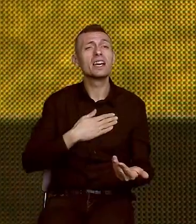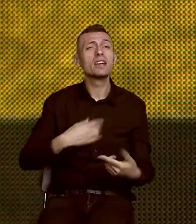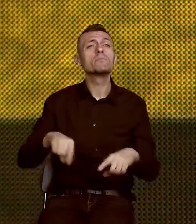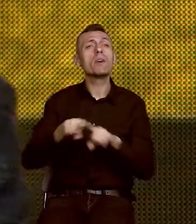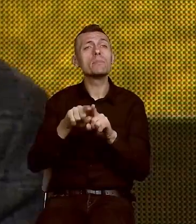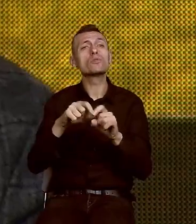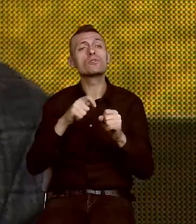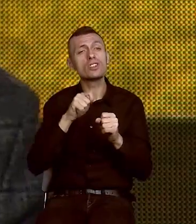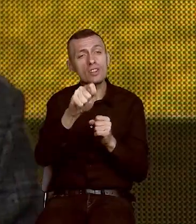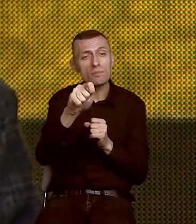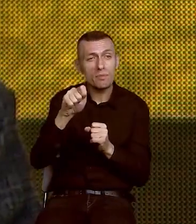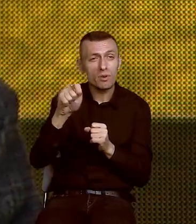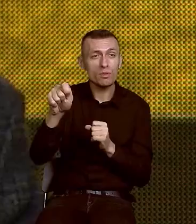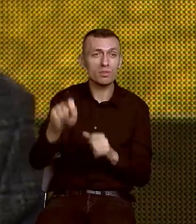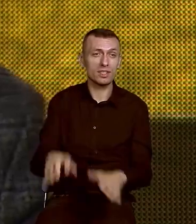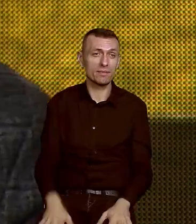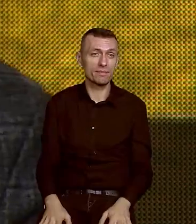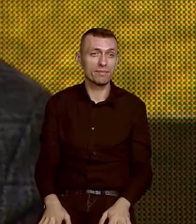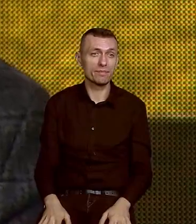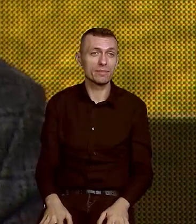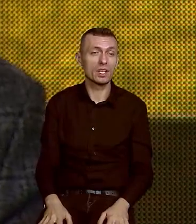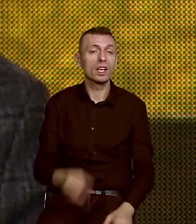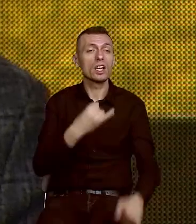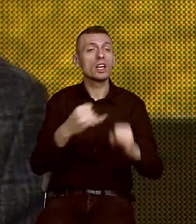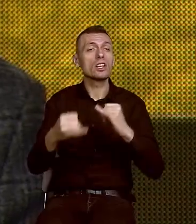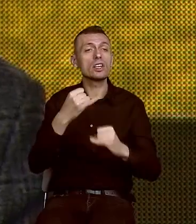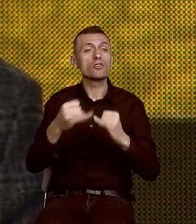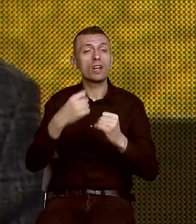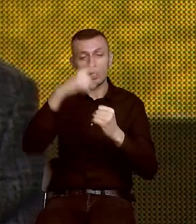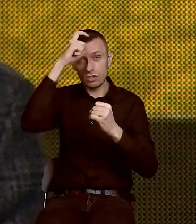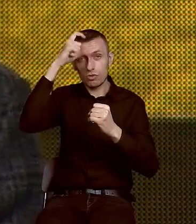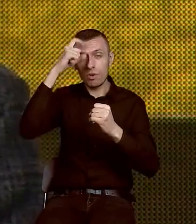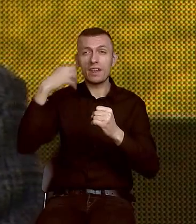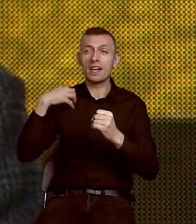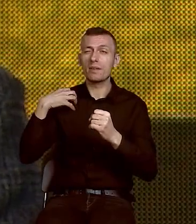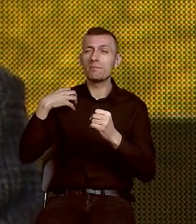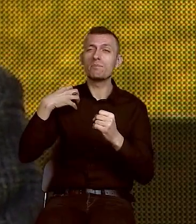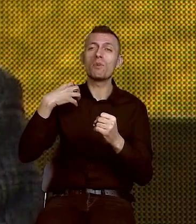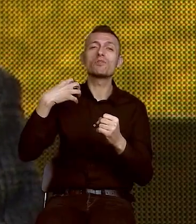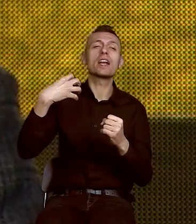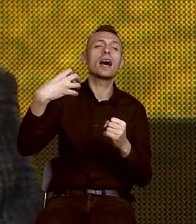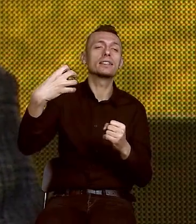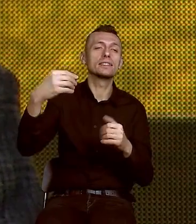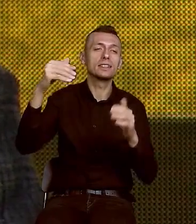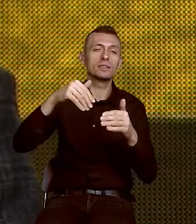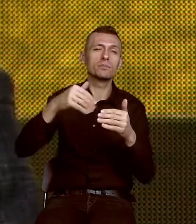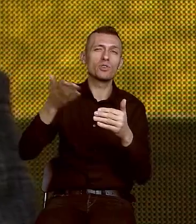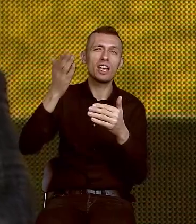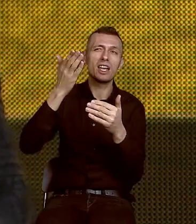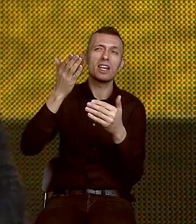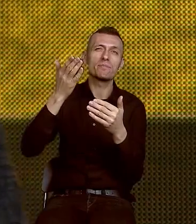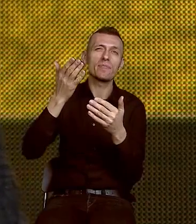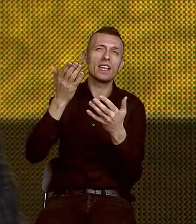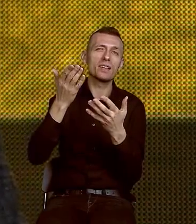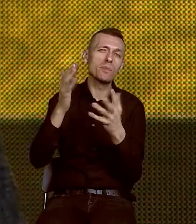sytuacja może uczynić cię bardziej chciwym i samolubnym. Już mówiliśmy o tym. Ja też to we własnym życiu widzę,